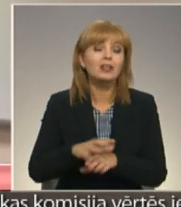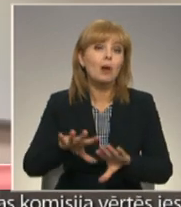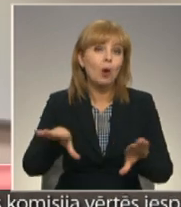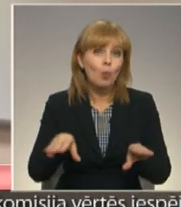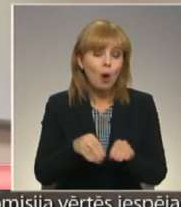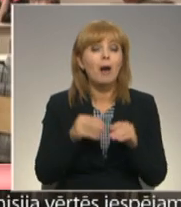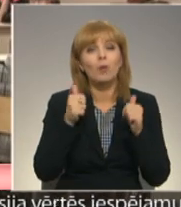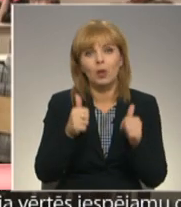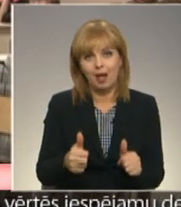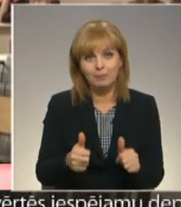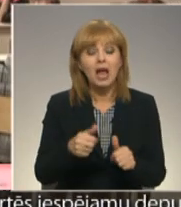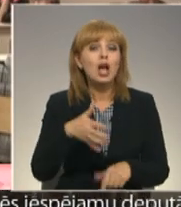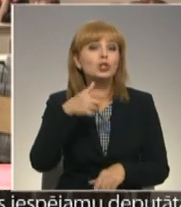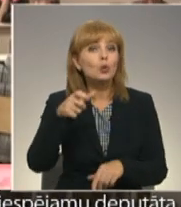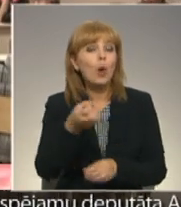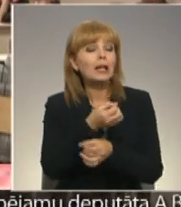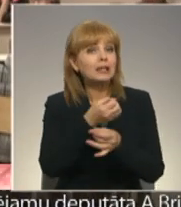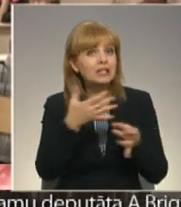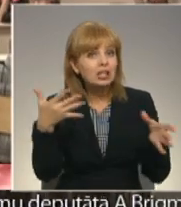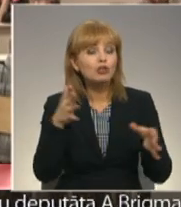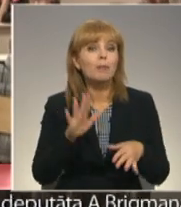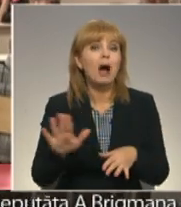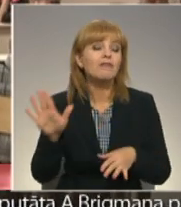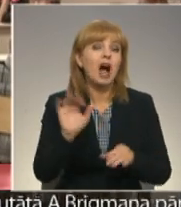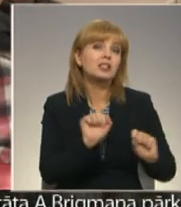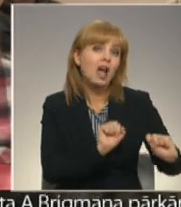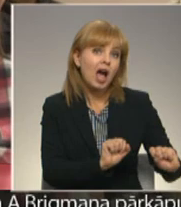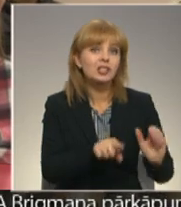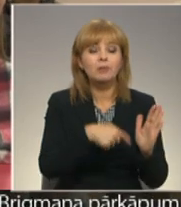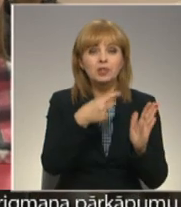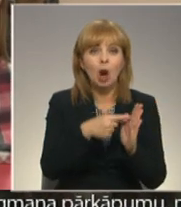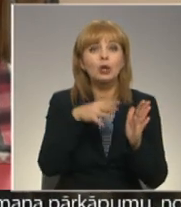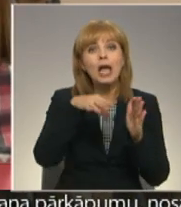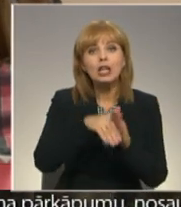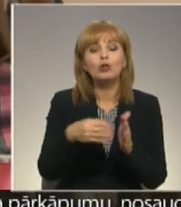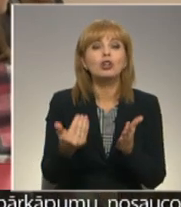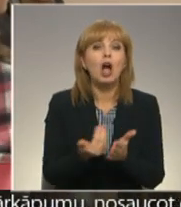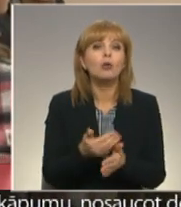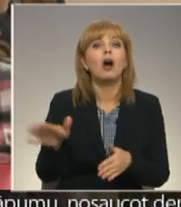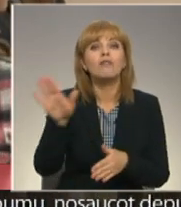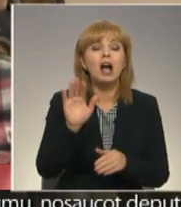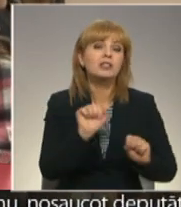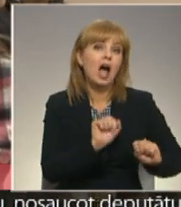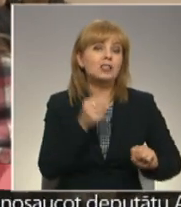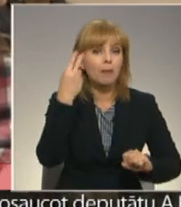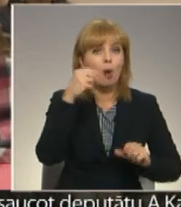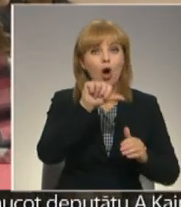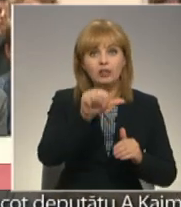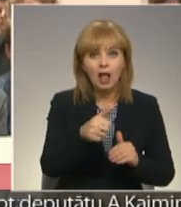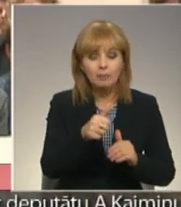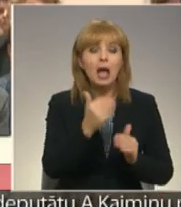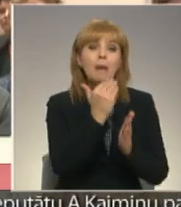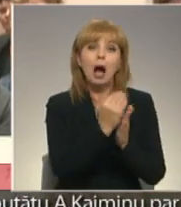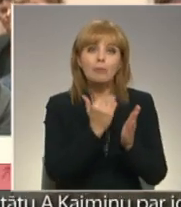labi kopā. Skolānu izglītošana par valsts aizsardzības jautājumiem likumsakarīgi iekļaujas arī jaunajā valsts aizsardzības modelī, jo viena no tā